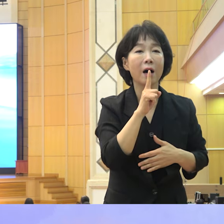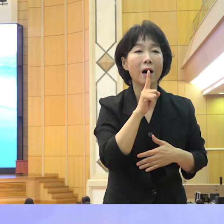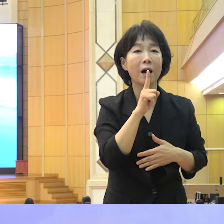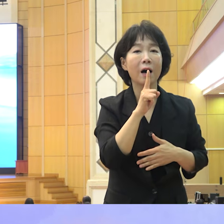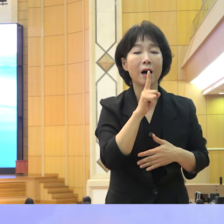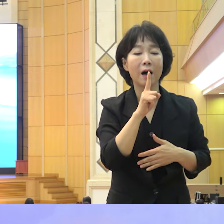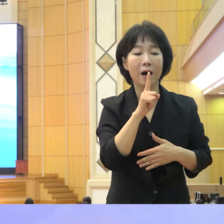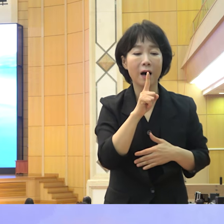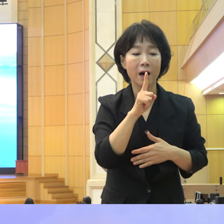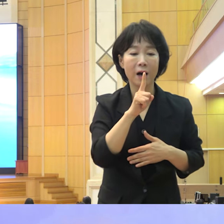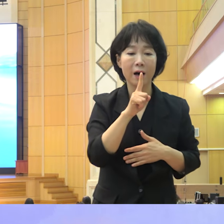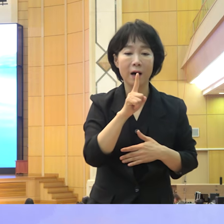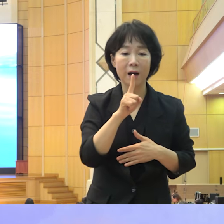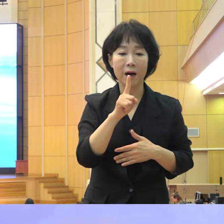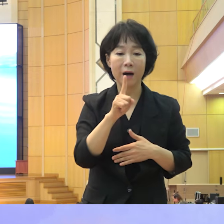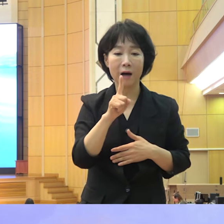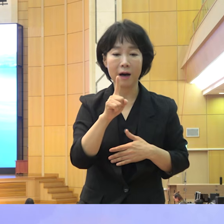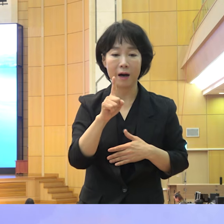하나님이라